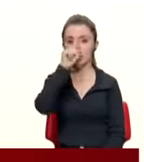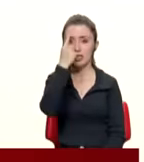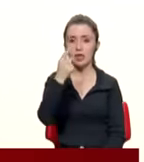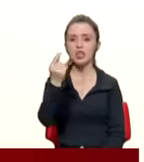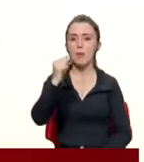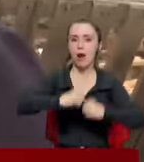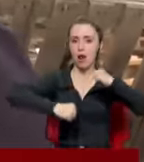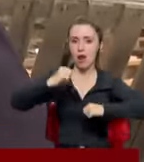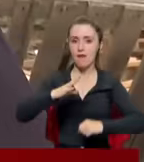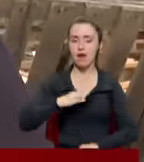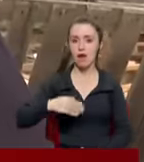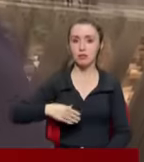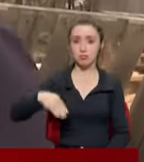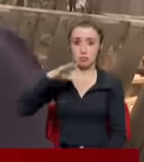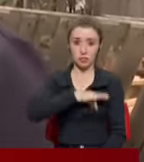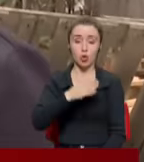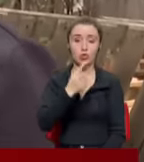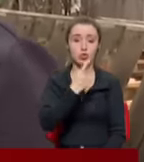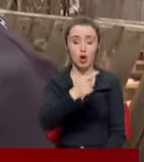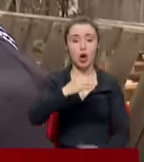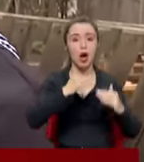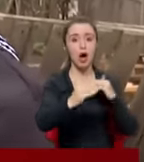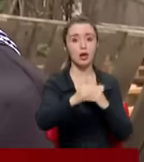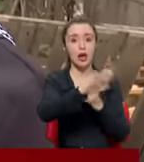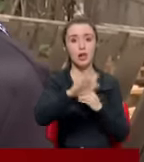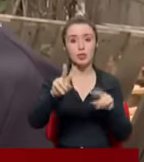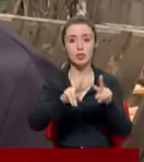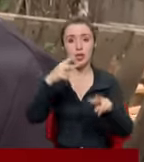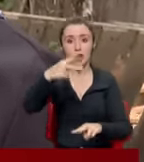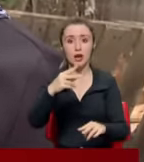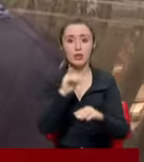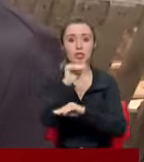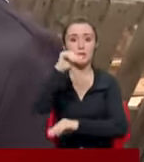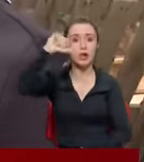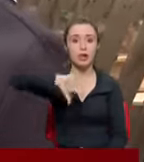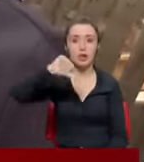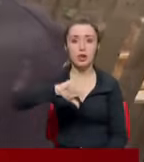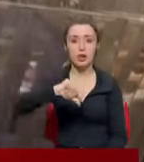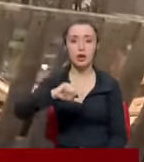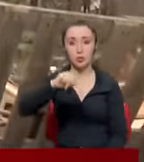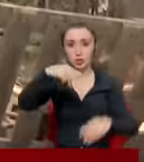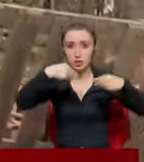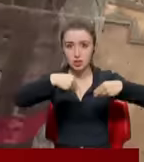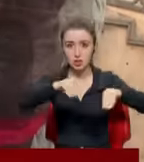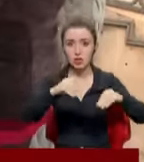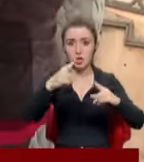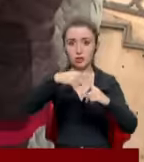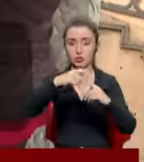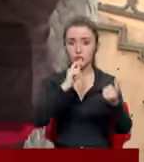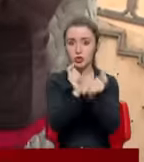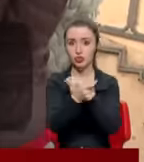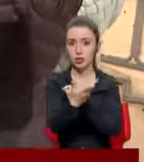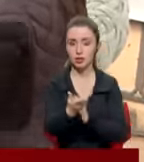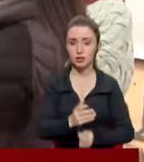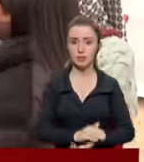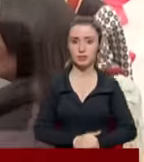rant var Her şey bizim cebimize girsin halk burada 55 metrekarede yaşayamaz yerinde satacak nüfus değişecek bir aydır